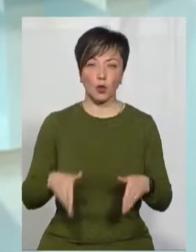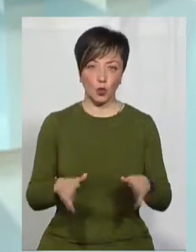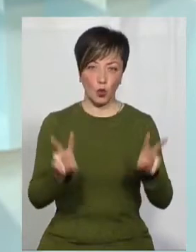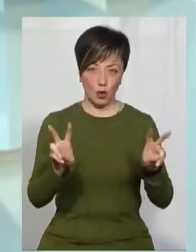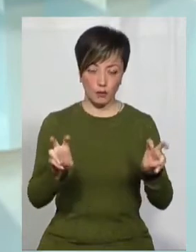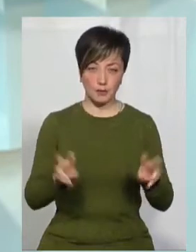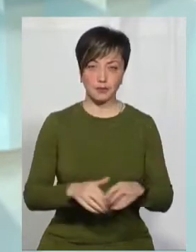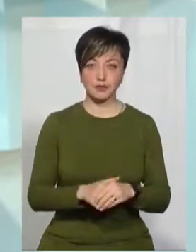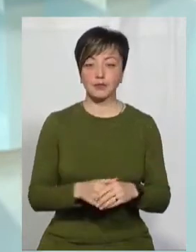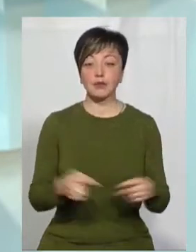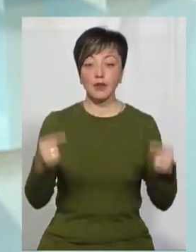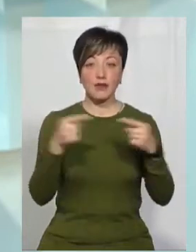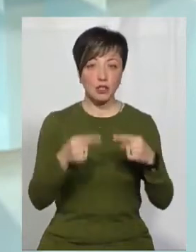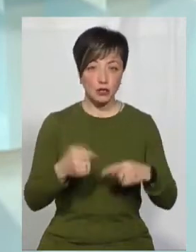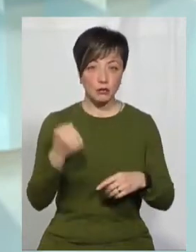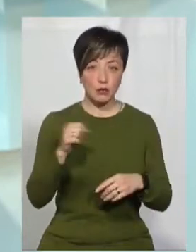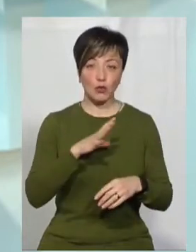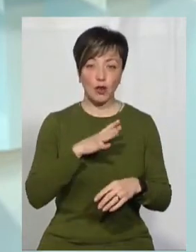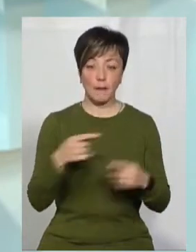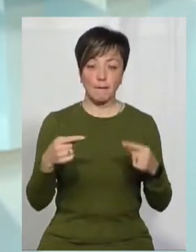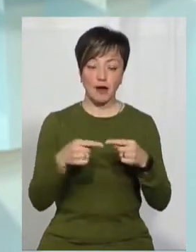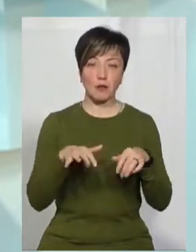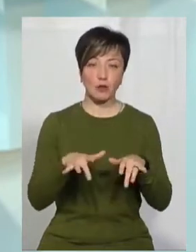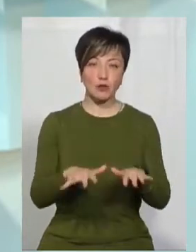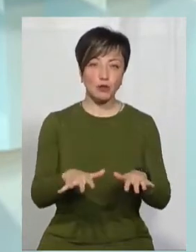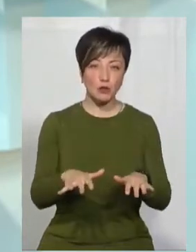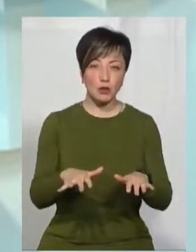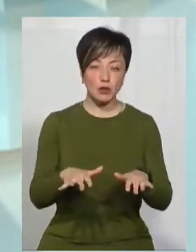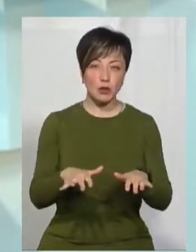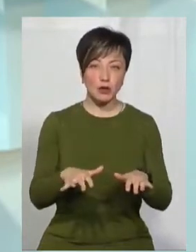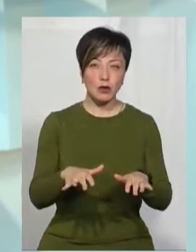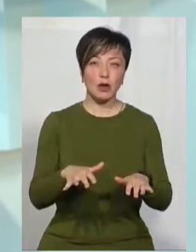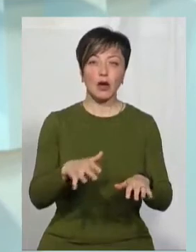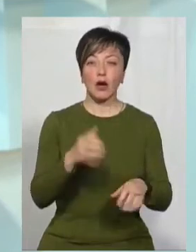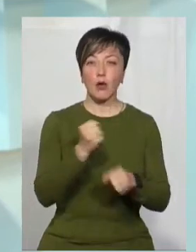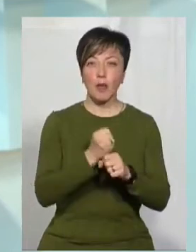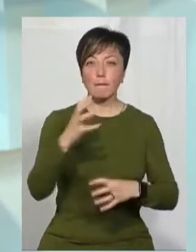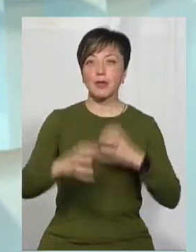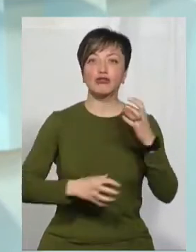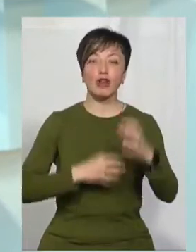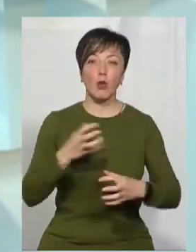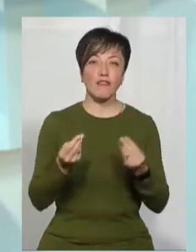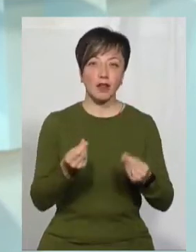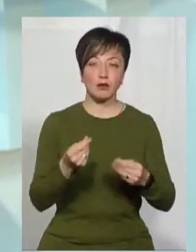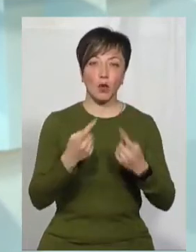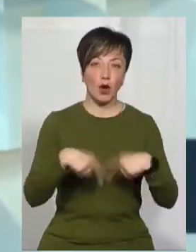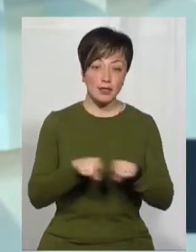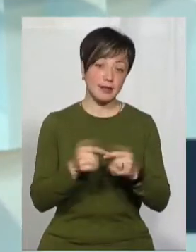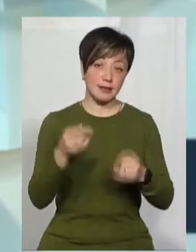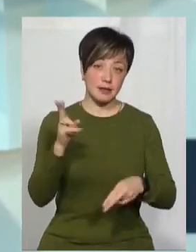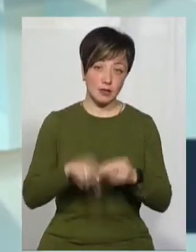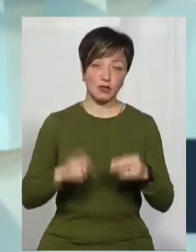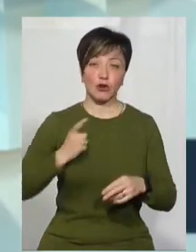визначив коло переможців. Якби після цього були певні процедури, які здійснили міжнародні фінансові організації. Процедури завершені. Зараз